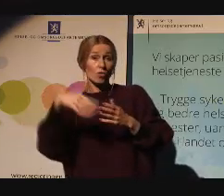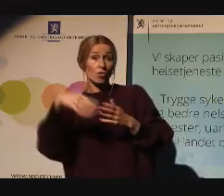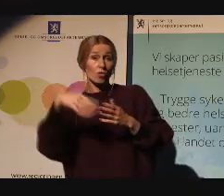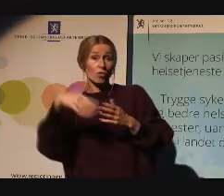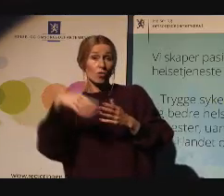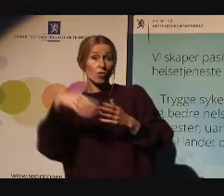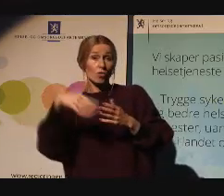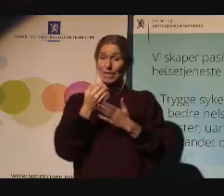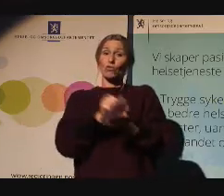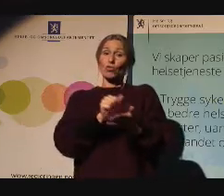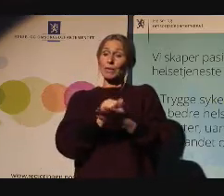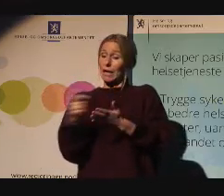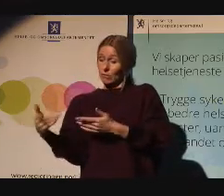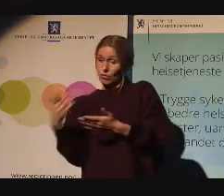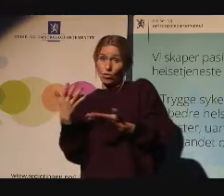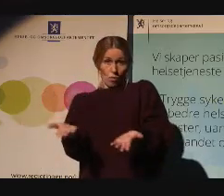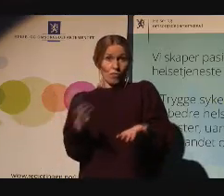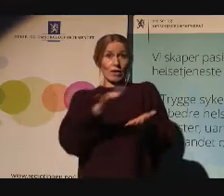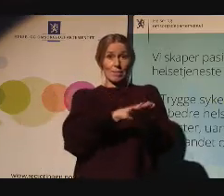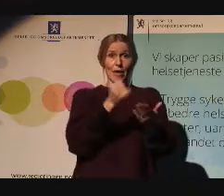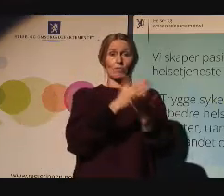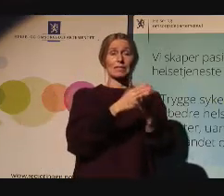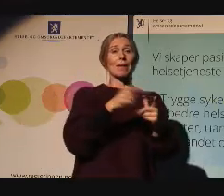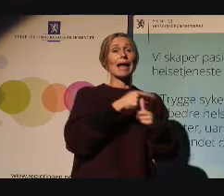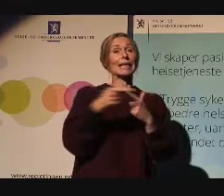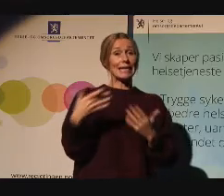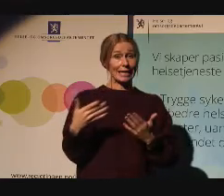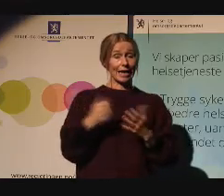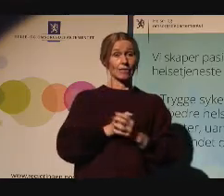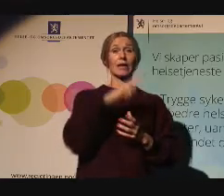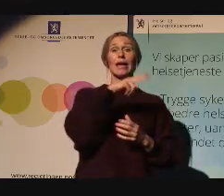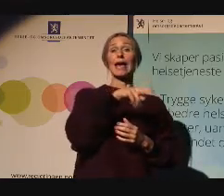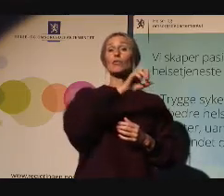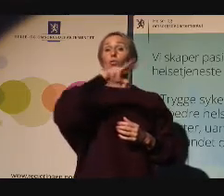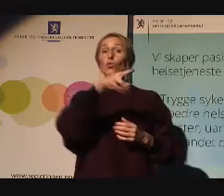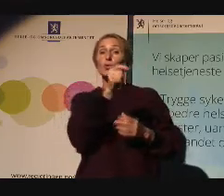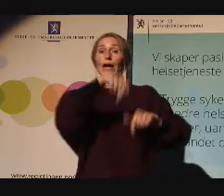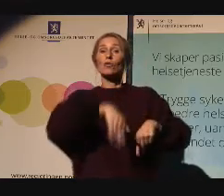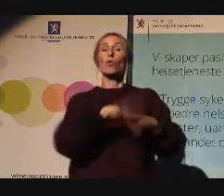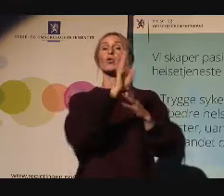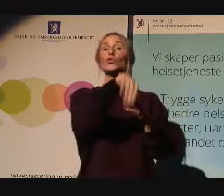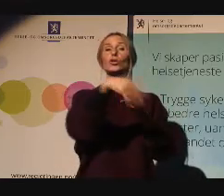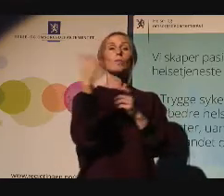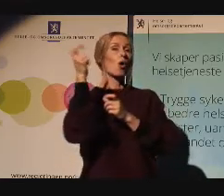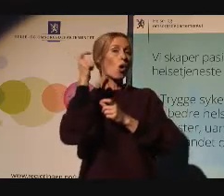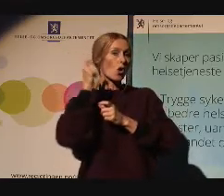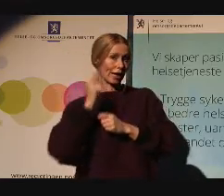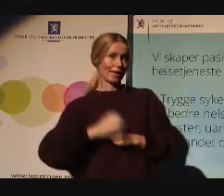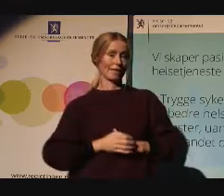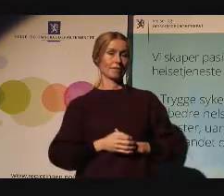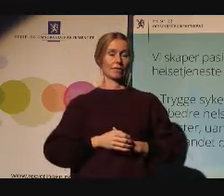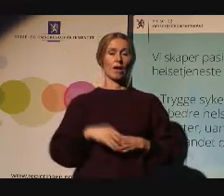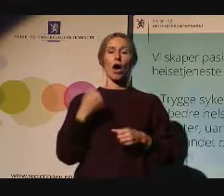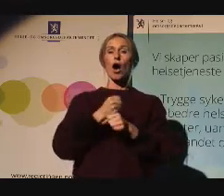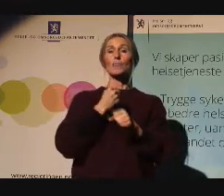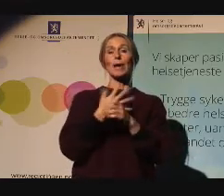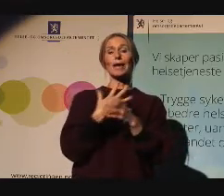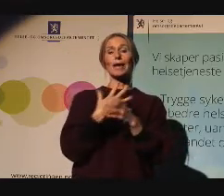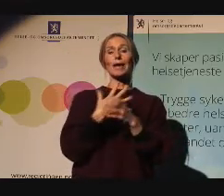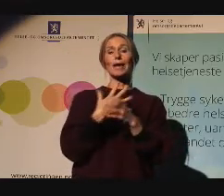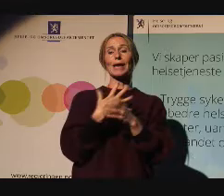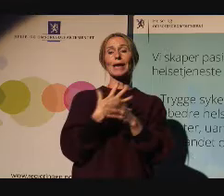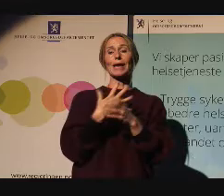dokumentert. Nå tar vi sikte på å sende den NOU-en ut på høring. Men arbeidet med å styrke